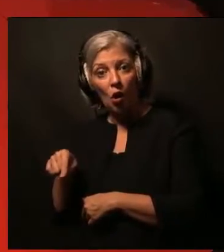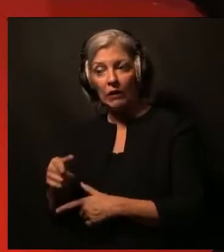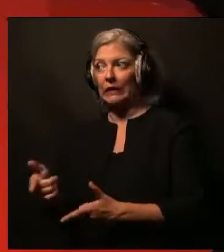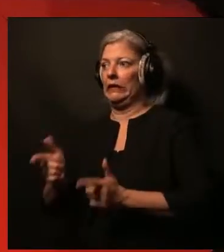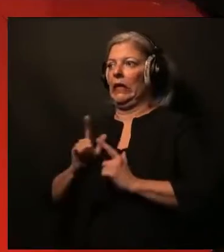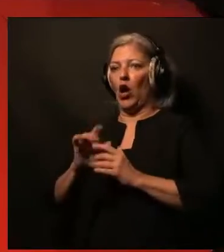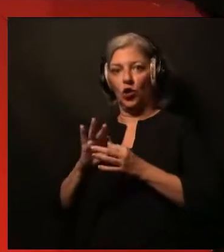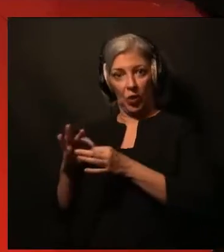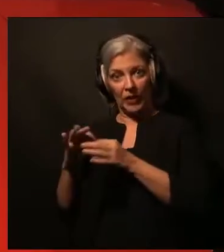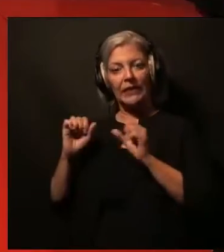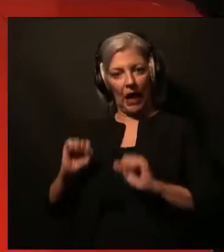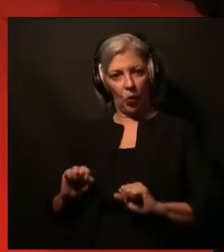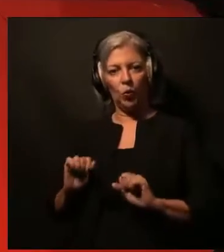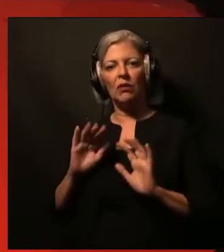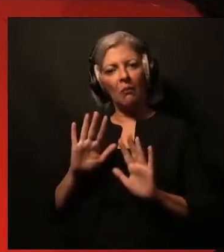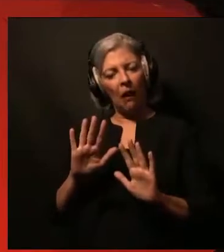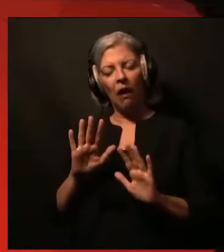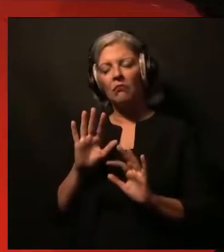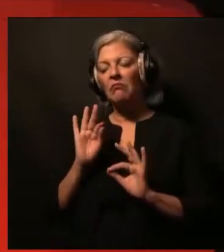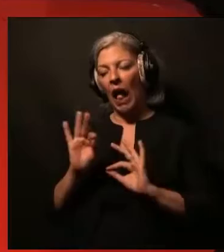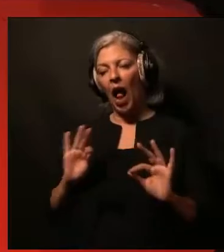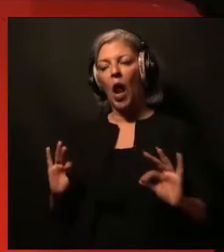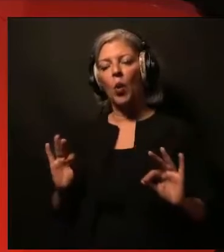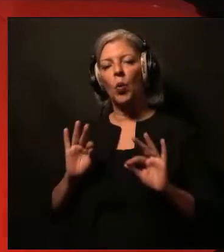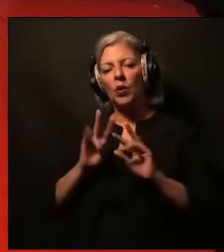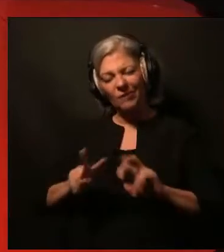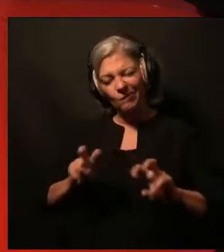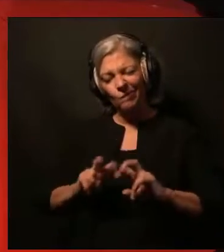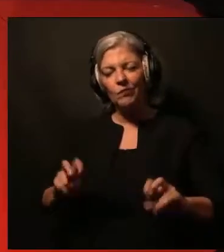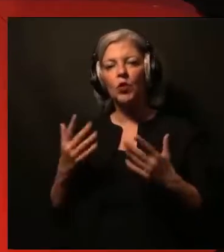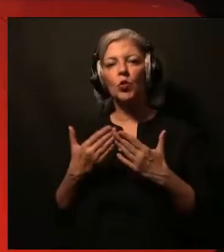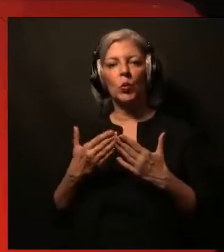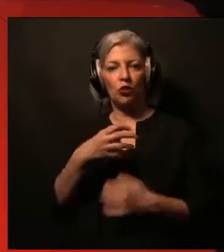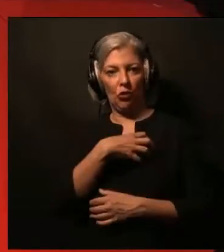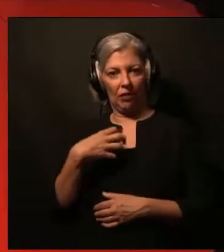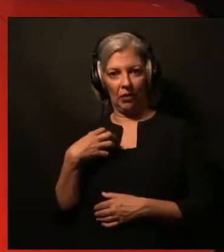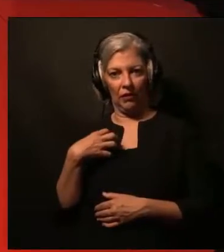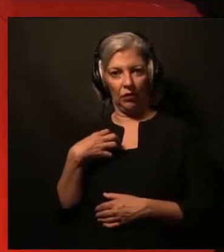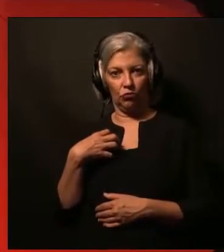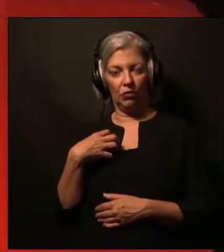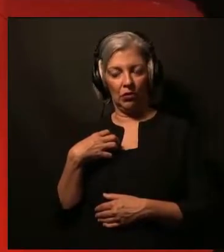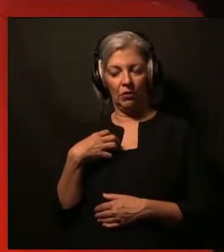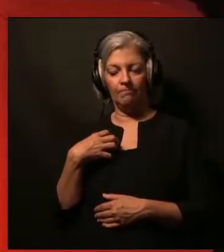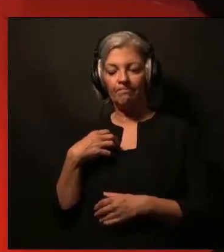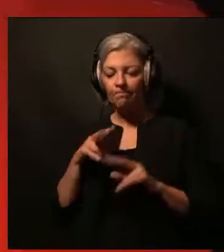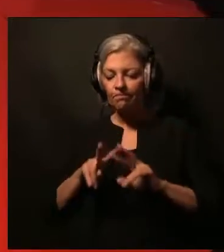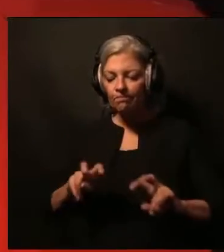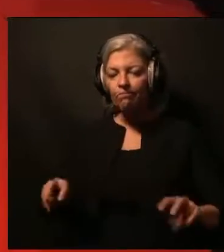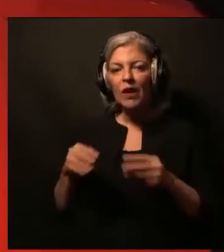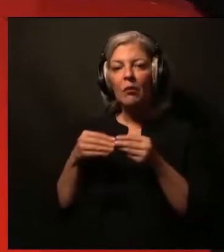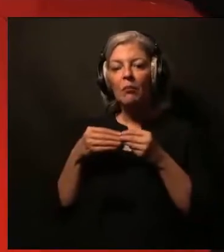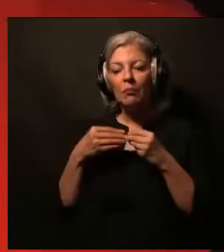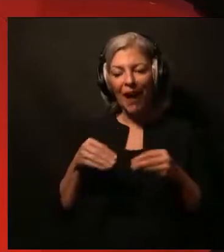salute dei recenti studi scientifici stanno analizzando l'impatto dei materiali che stanno andando a